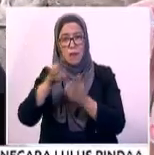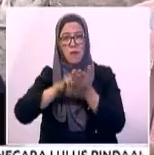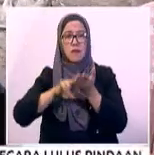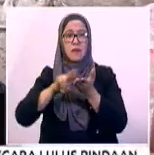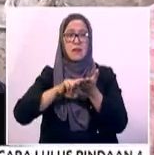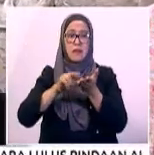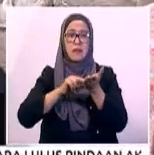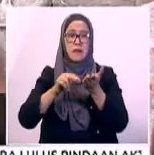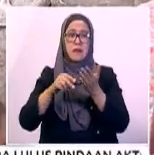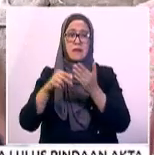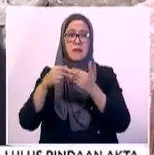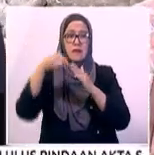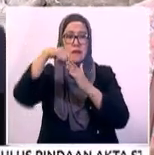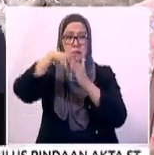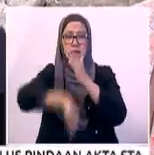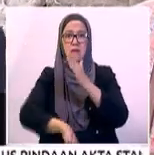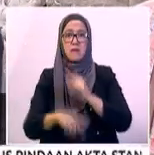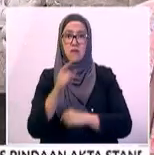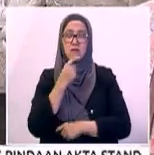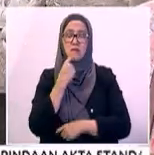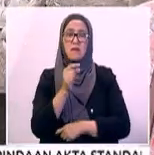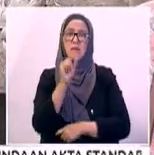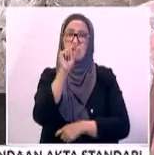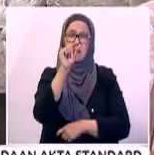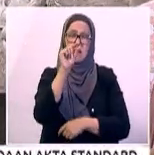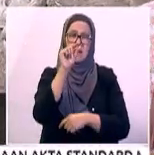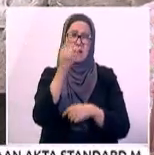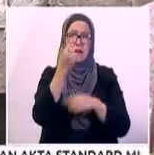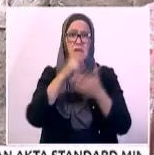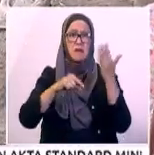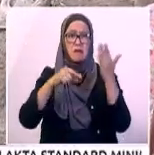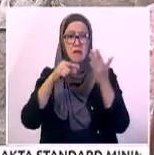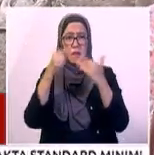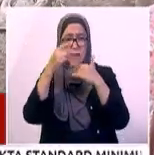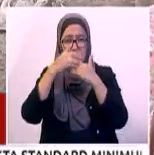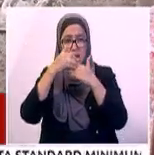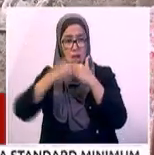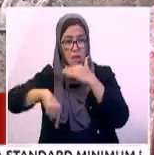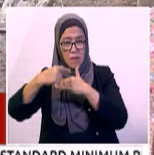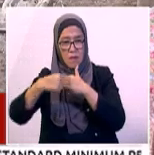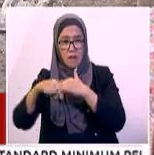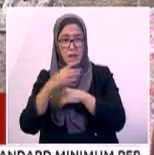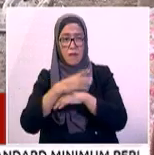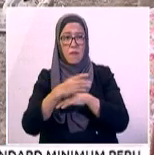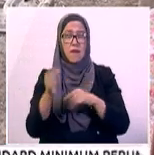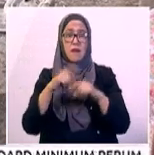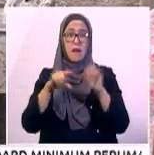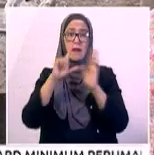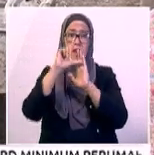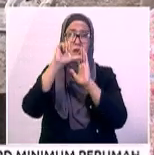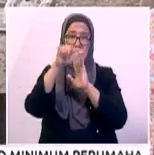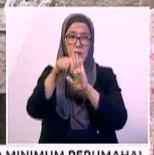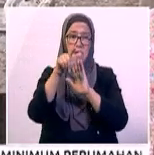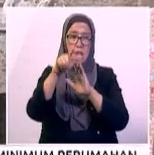Dia sikit lah sini. Dia lah tolong akak ayah dia dulu waktu ambil Alik Nur. Lepas tu baru orang ramai yang ambil.